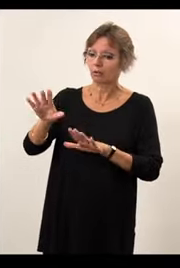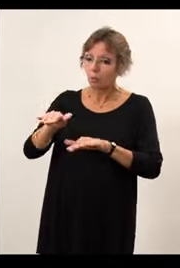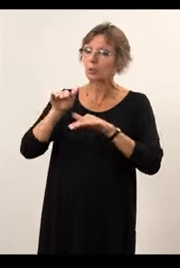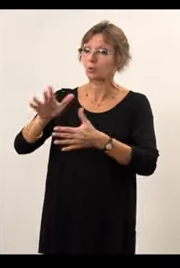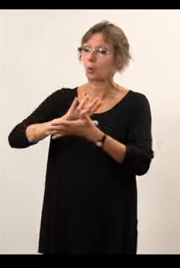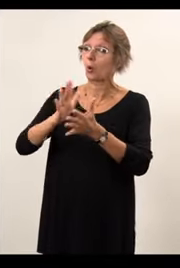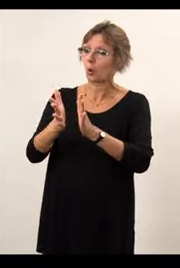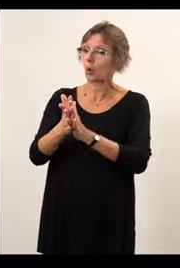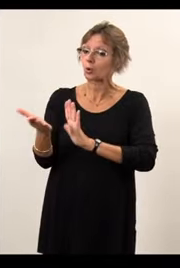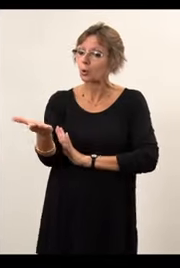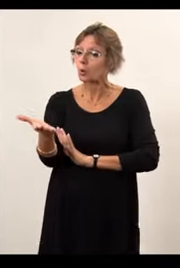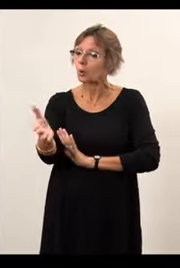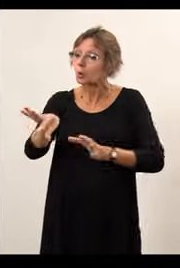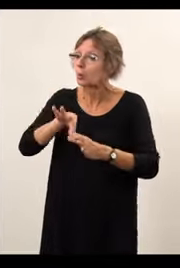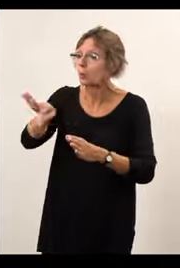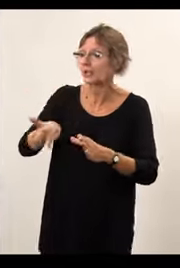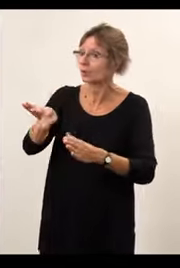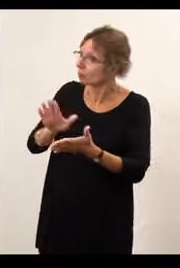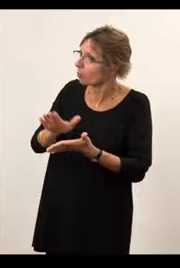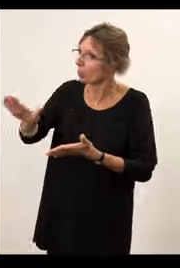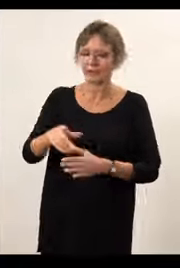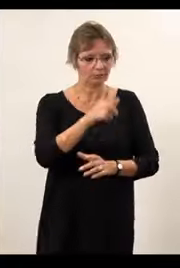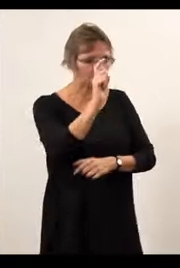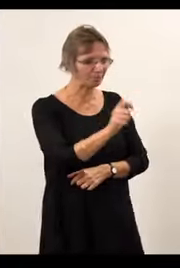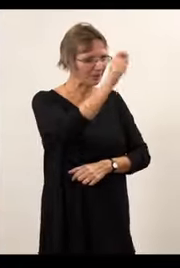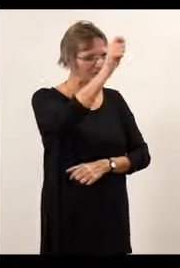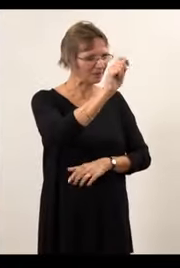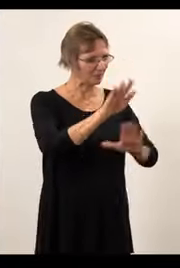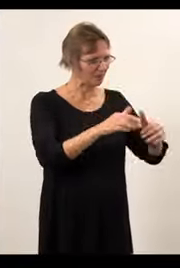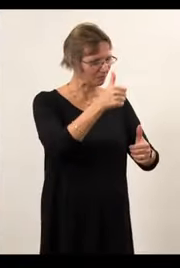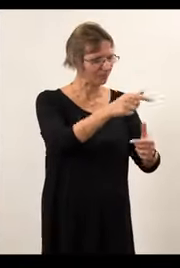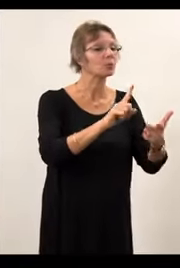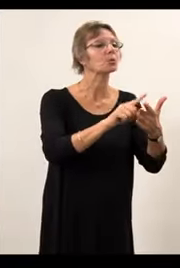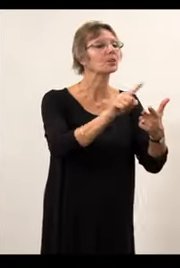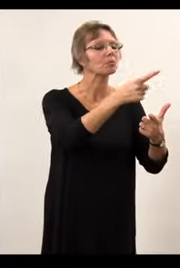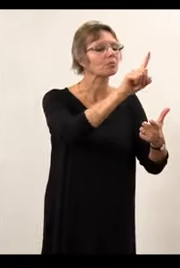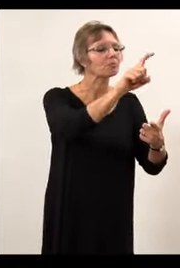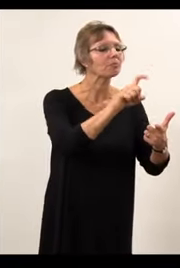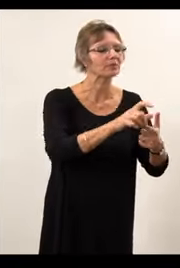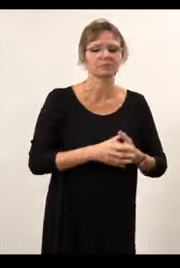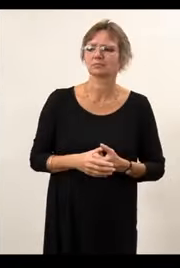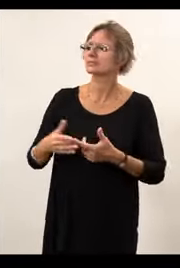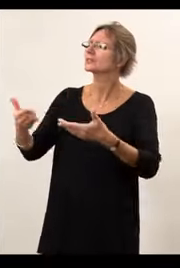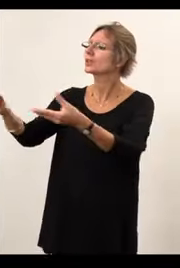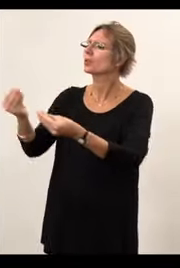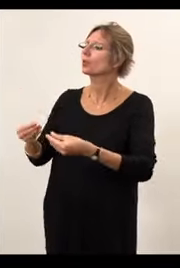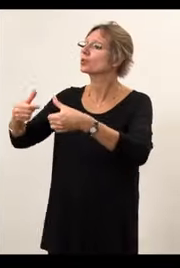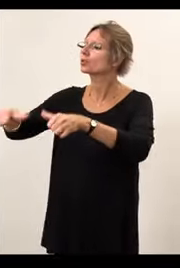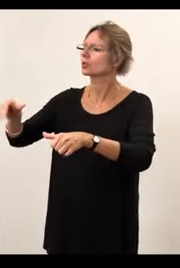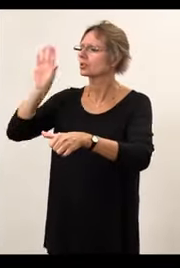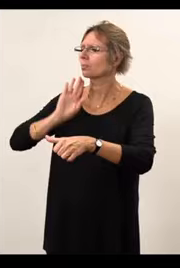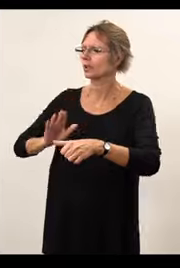tu finisses de ranger la cuisine, comme tu m'avais promis. Ch'ting! Exaucé. Après? Oh. Passe-moi le scotch, s'il te